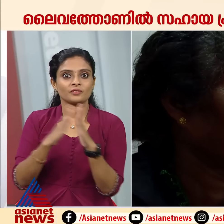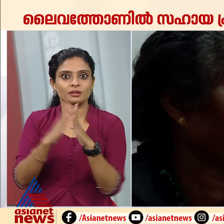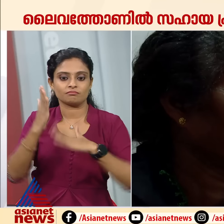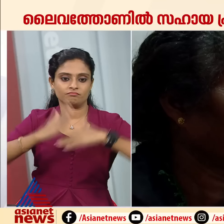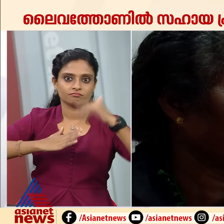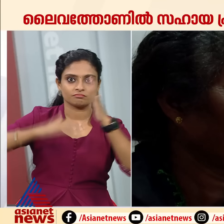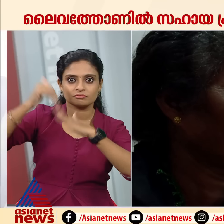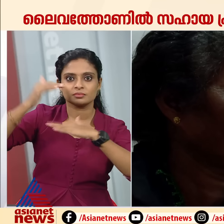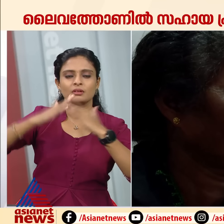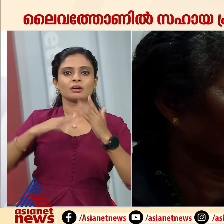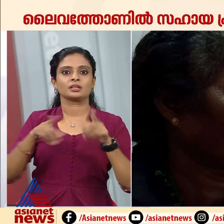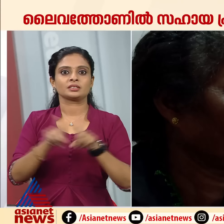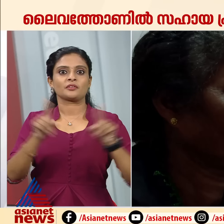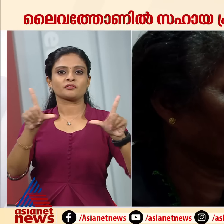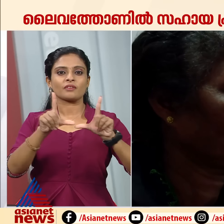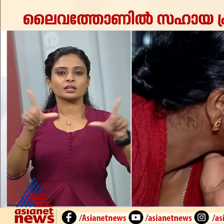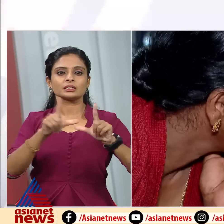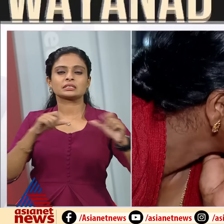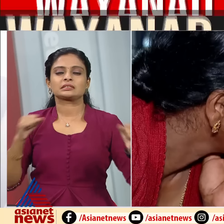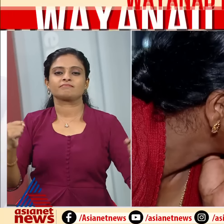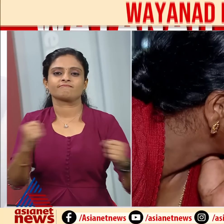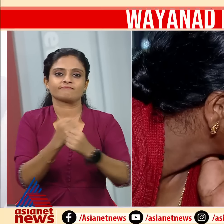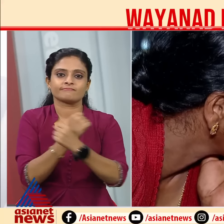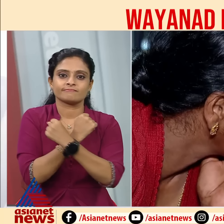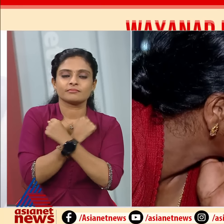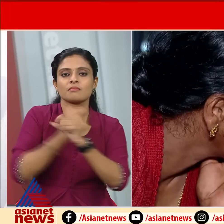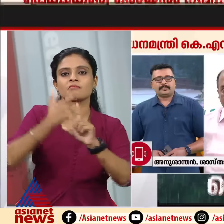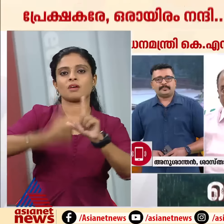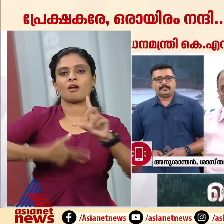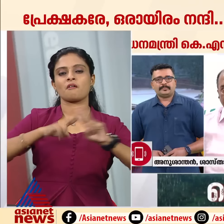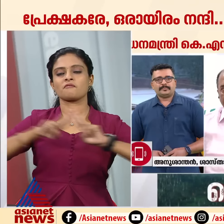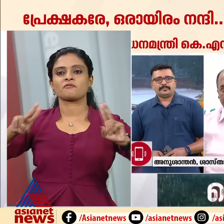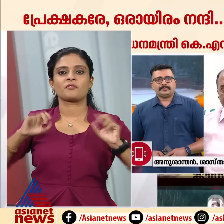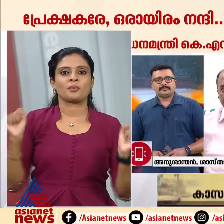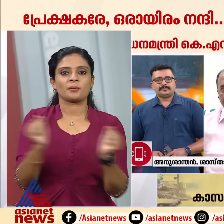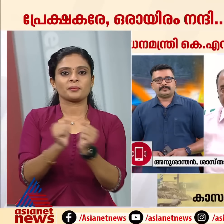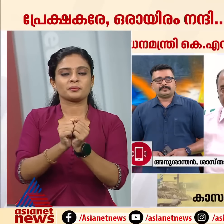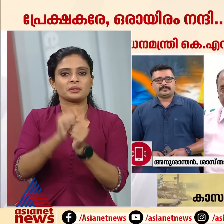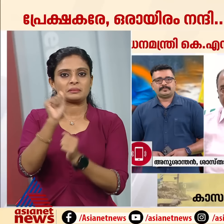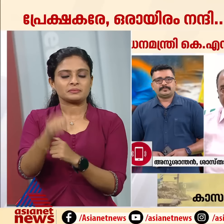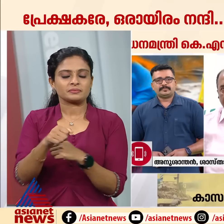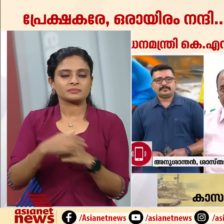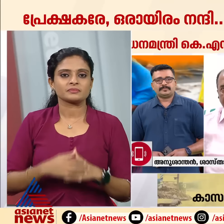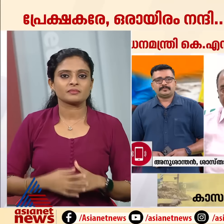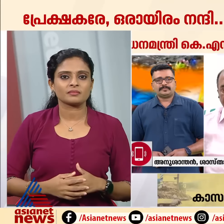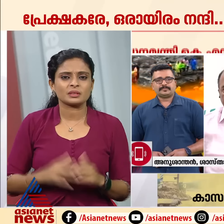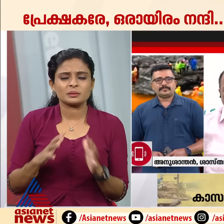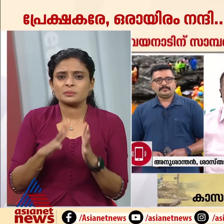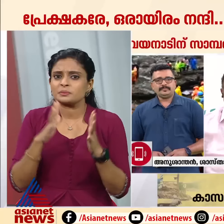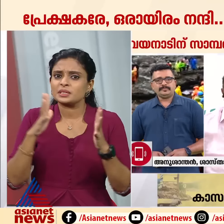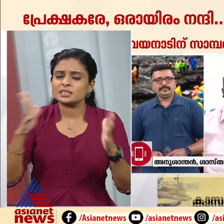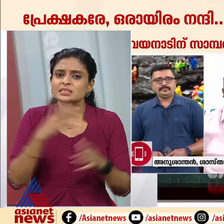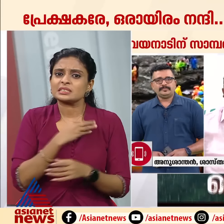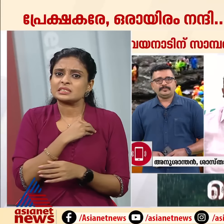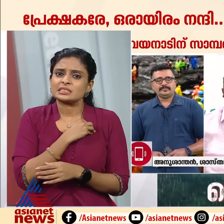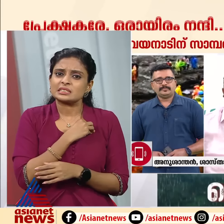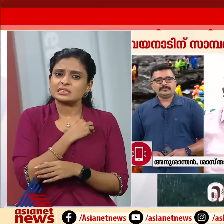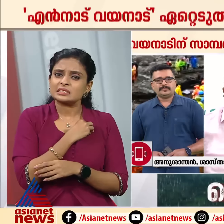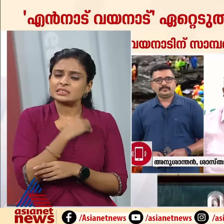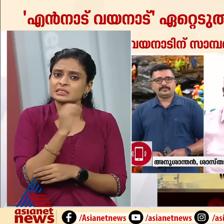നാടിനെ മാറോടണയ്ക്കാൻ മനസ്സൊന്നായി മലയാളിയുണ്ട്. ഭയങ്കരമായ ഒരു സങ്കടത്തിലാണ് ഇത് കാണുമ്പോൾ. ഞാൻ പറഞ്ഞു നമുക്ക്